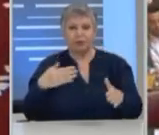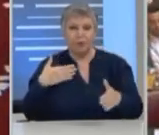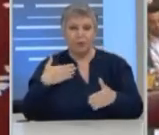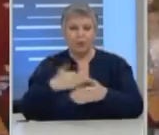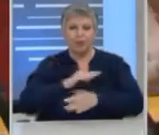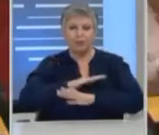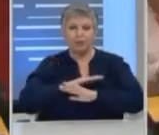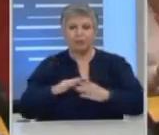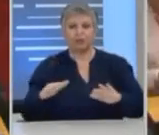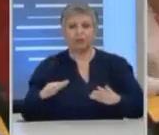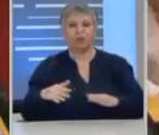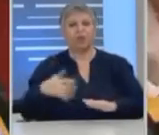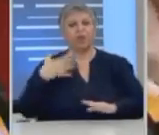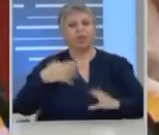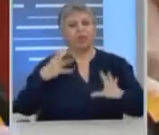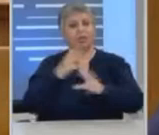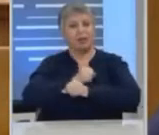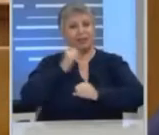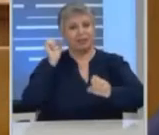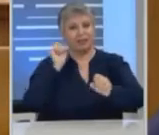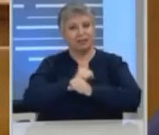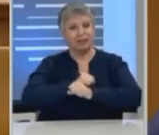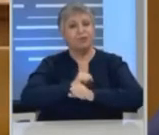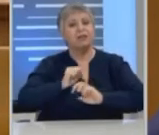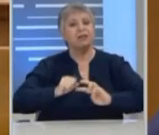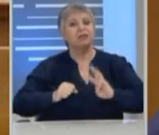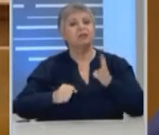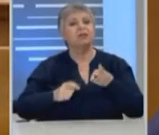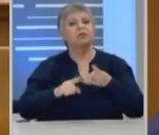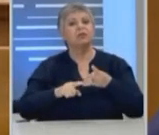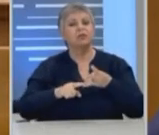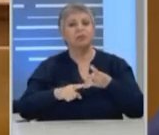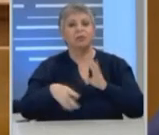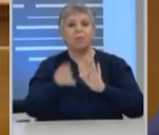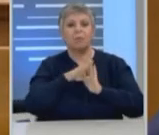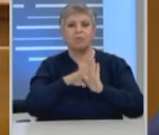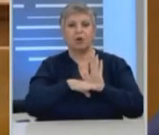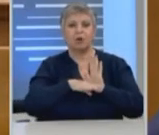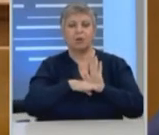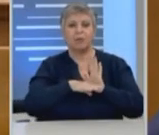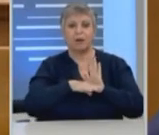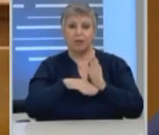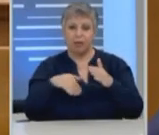Έχοντας ολοκληρώσει με επιτυχία το τρίτο πρόγραμμα και μάλιστα στην ώρα του, μπορεί και πιο πριν.